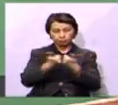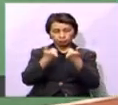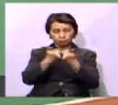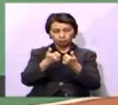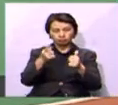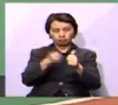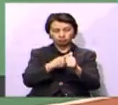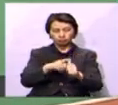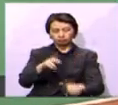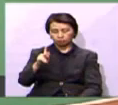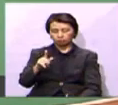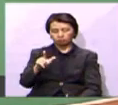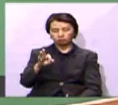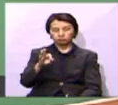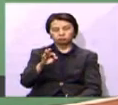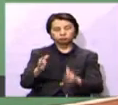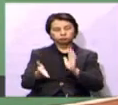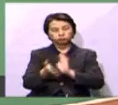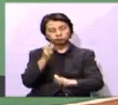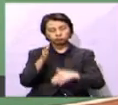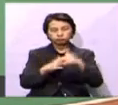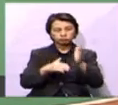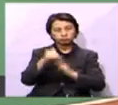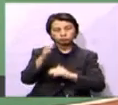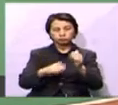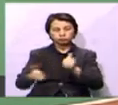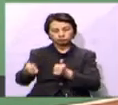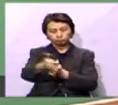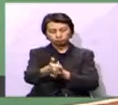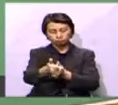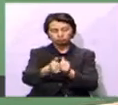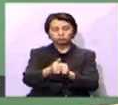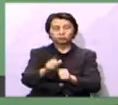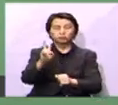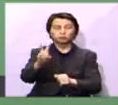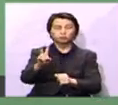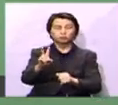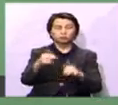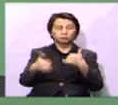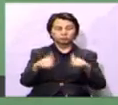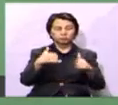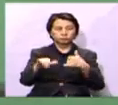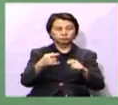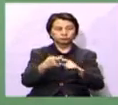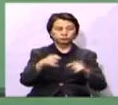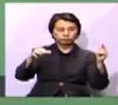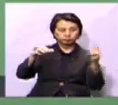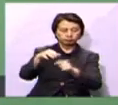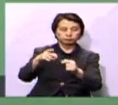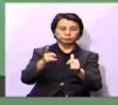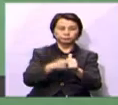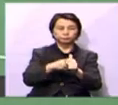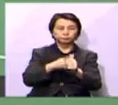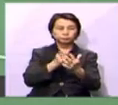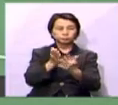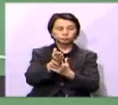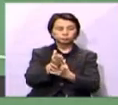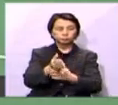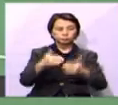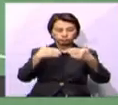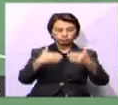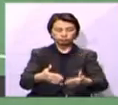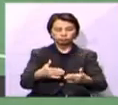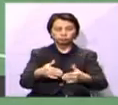pertama, KLC selesa di depan dengan 2-0 hasil jaringan di suku kedua. Permainan hasil jaringan pertama menerusi pukulan sudut penalti